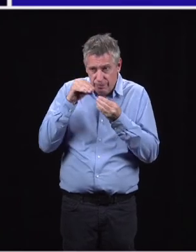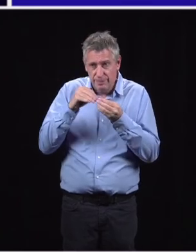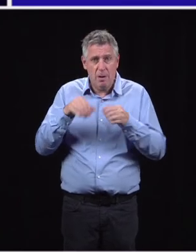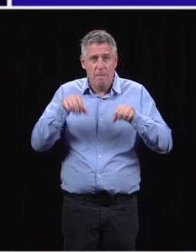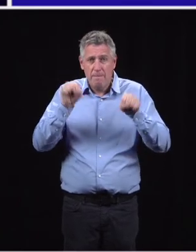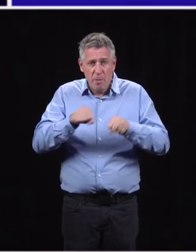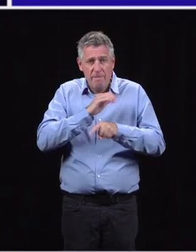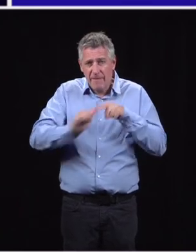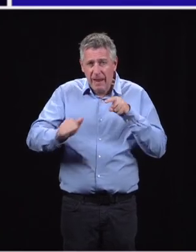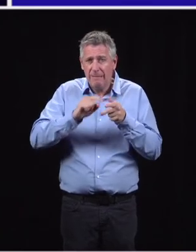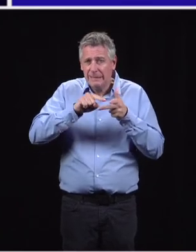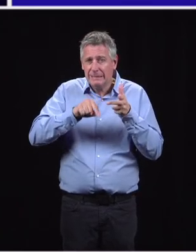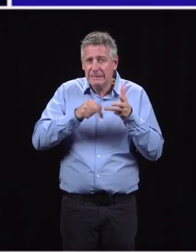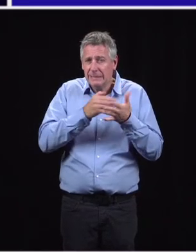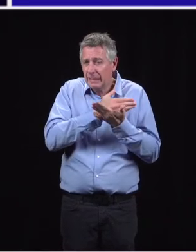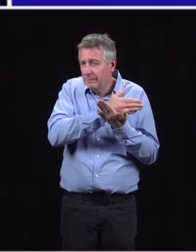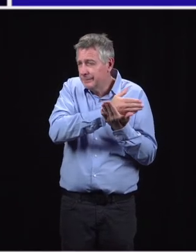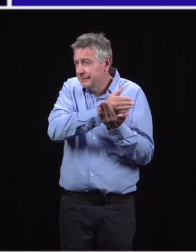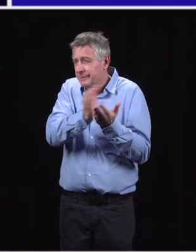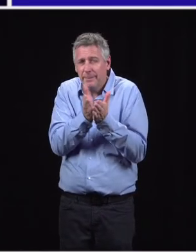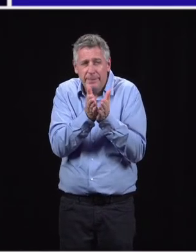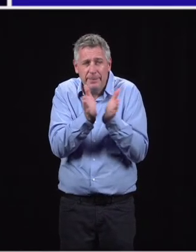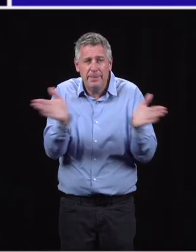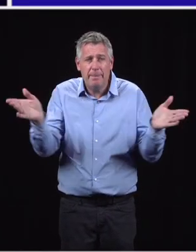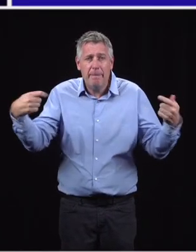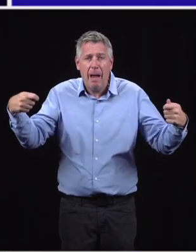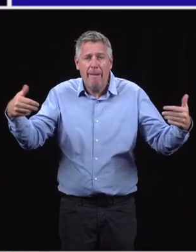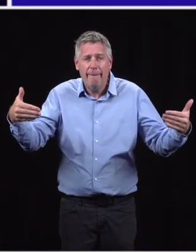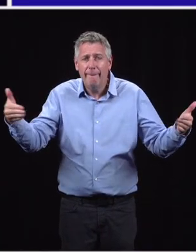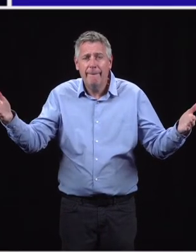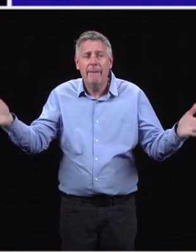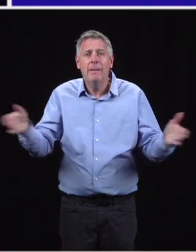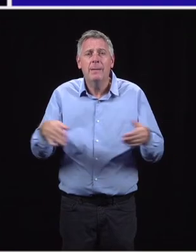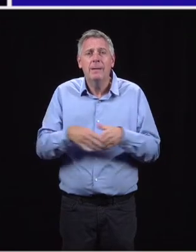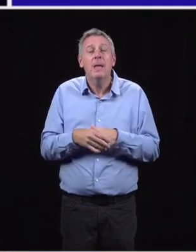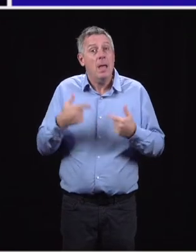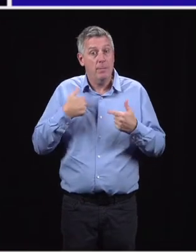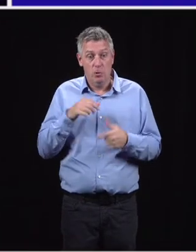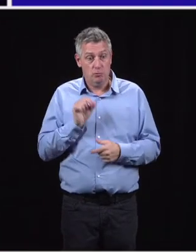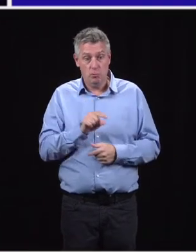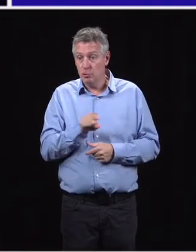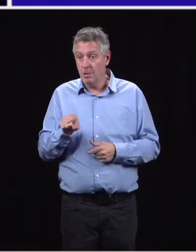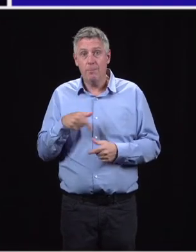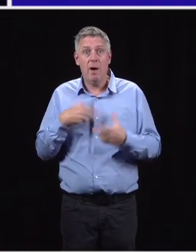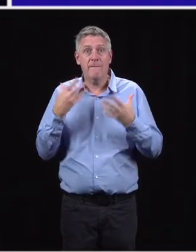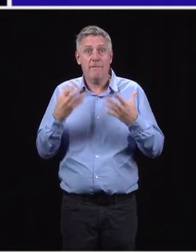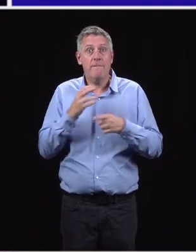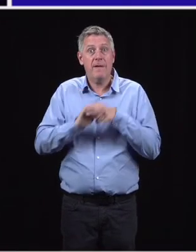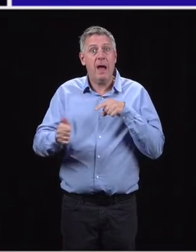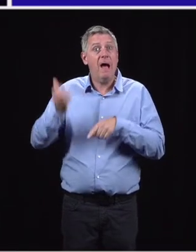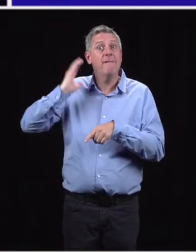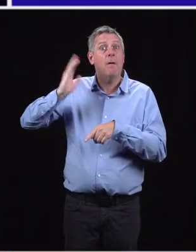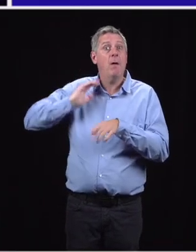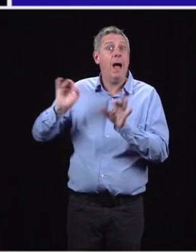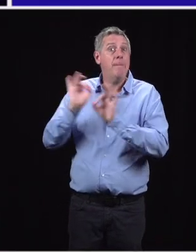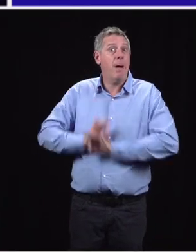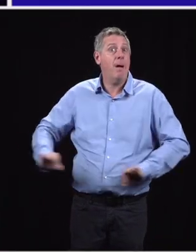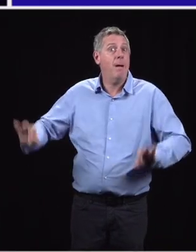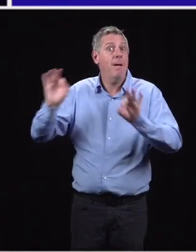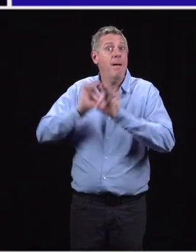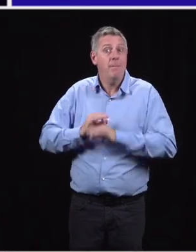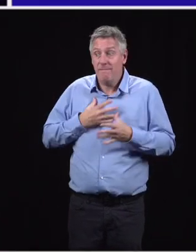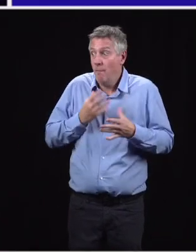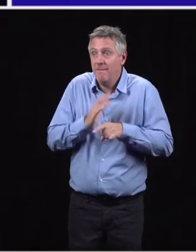c'est ça et puis ça a permis justement de me dire bah ce que je veux faire peut-être que ça n'existait pas à l'époque mais en réalité